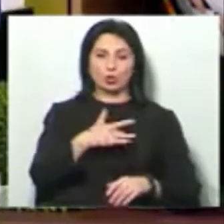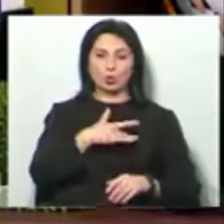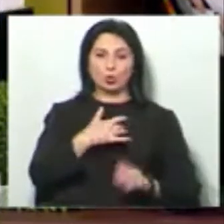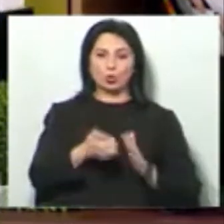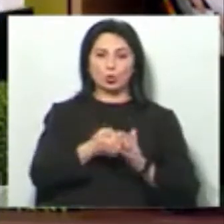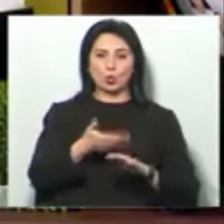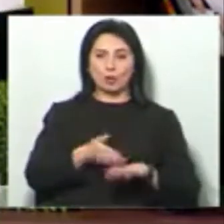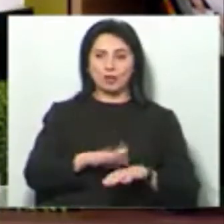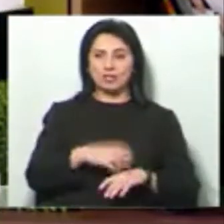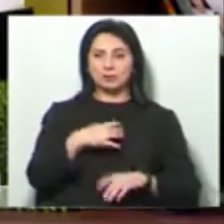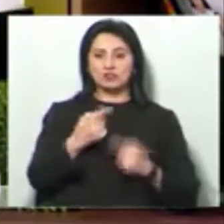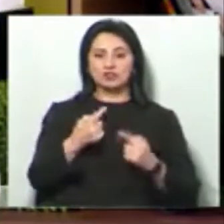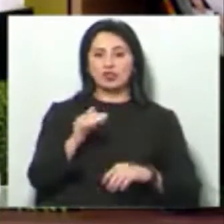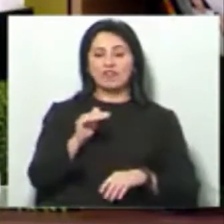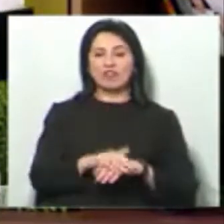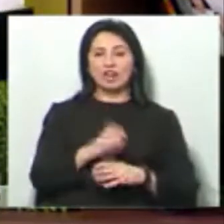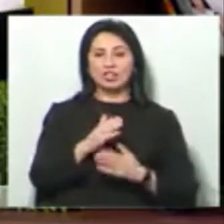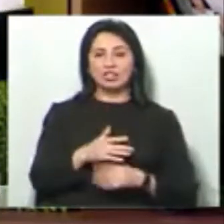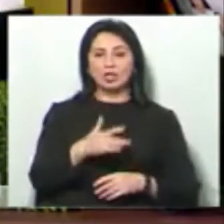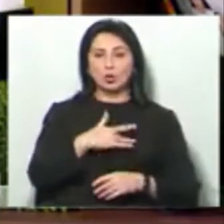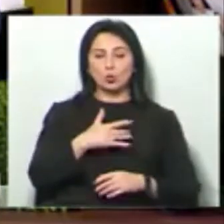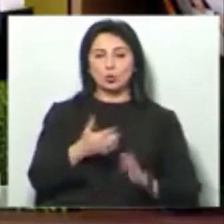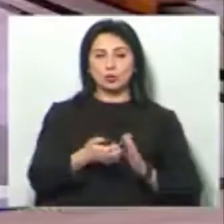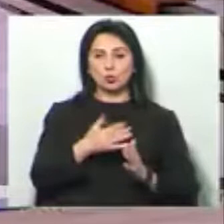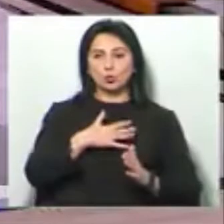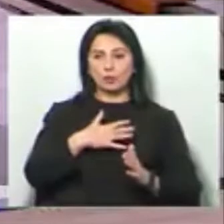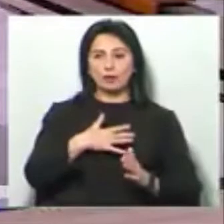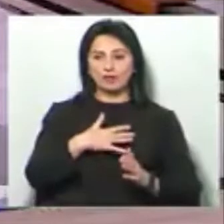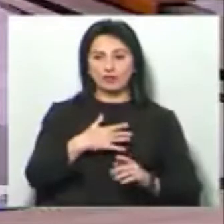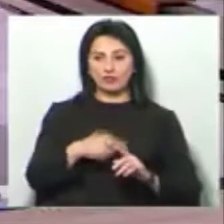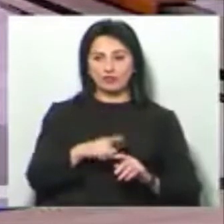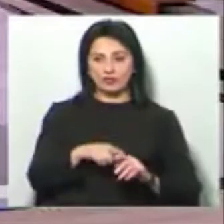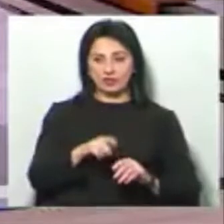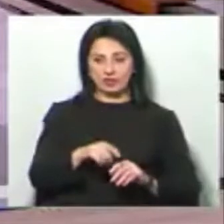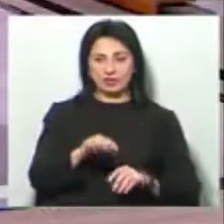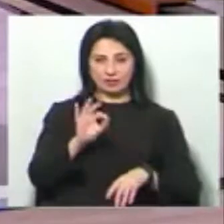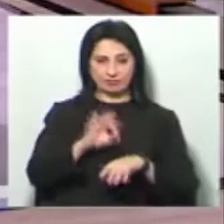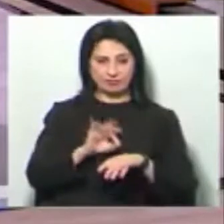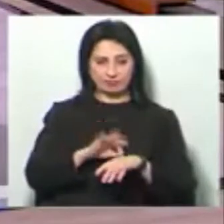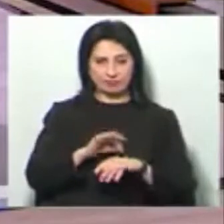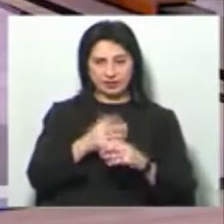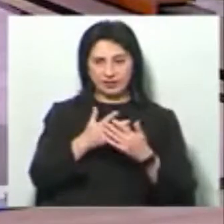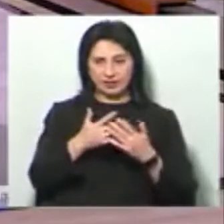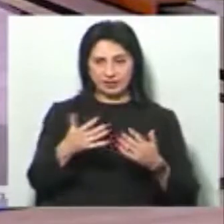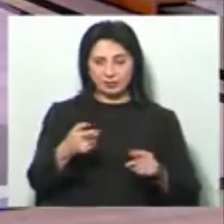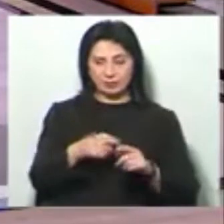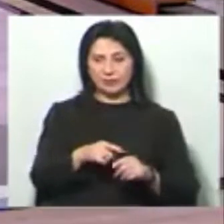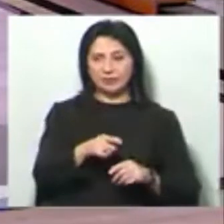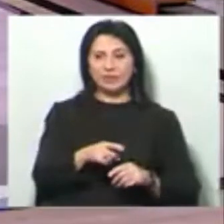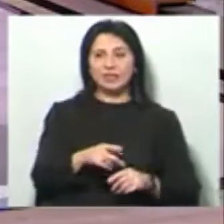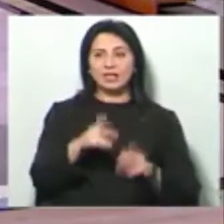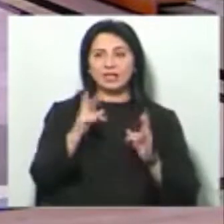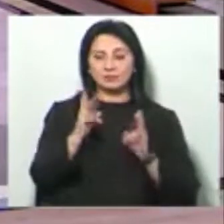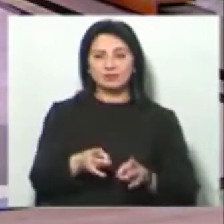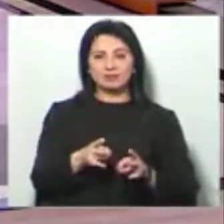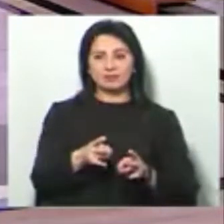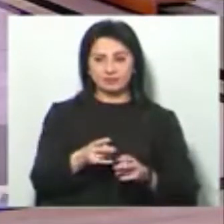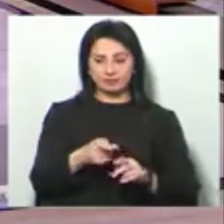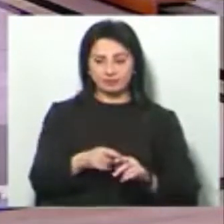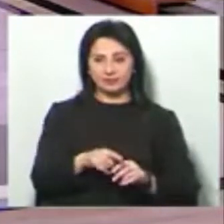Ძალიან მნიშვნელოვანი ფაქტორი არის გულის უკმარისობის განვითარებაში სარქლოვანი პათოლოგიებიც. Სარქლოვანი პათოლოგია დაზიანებულმა